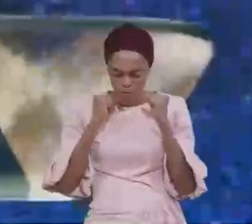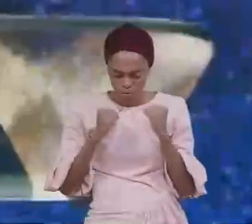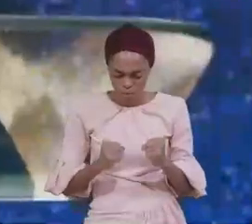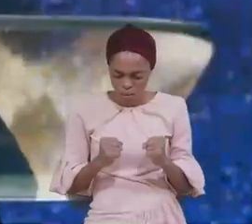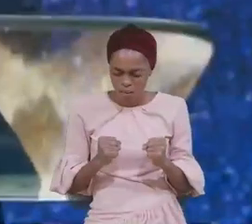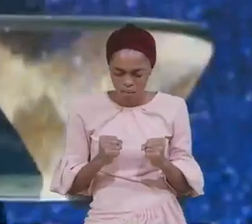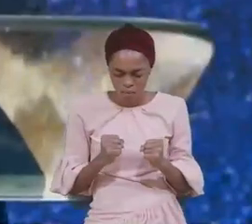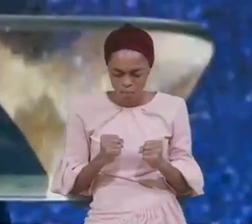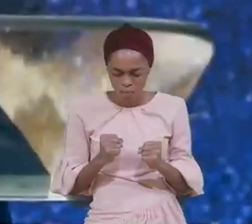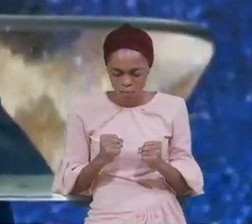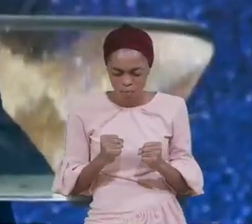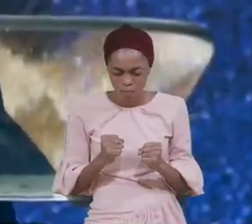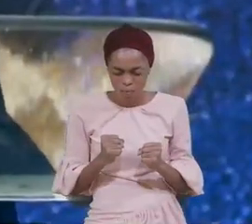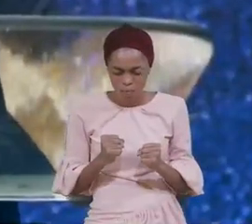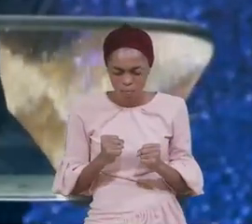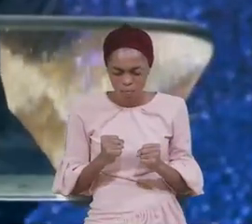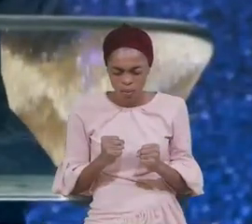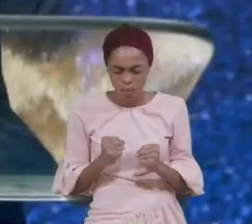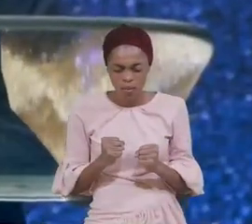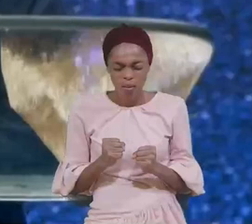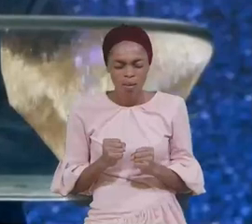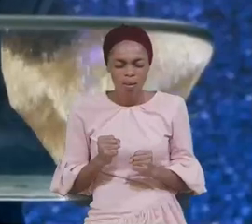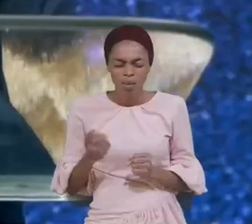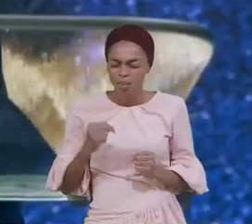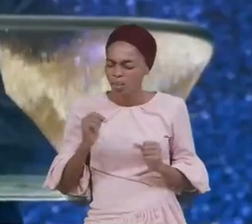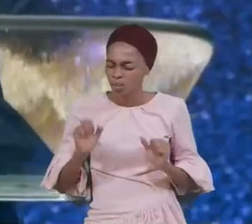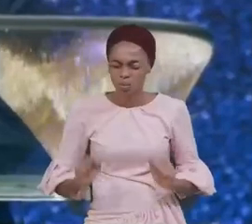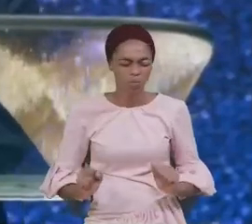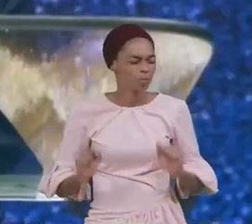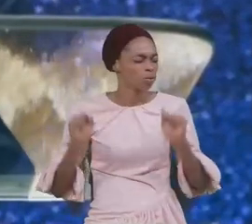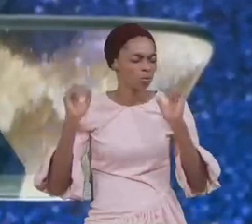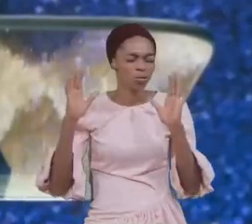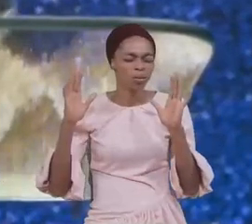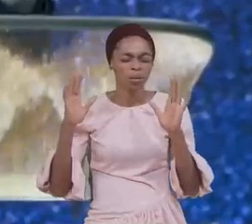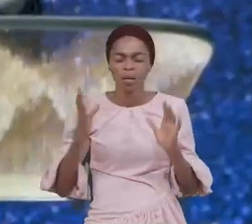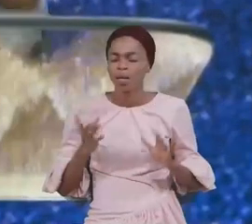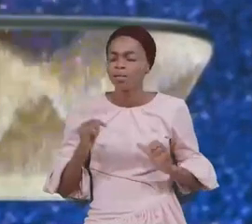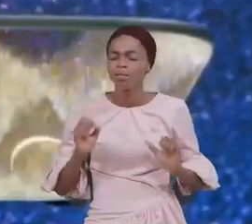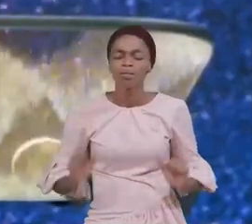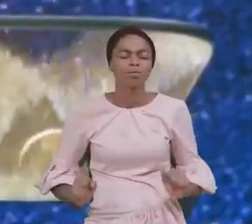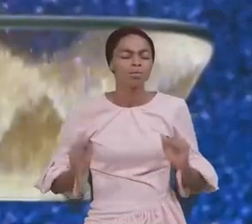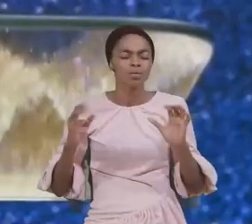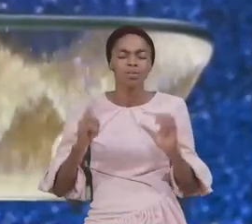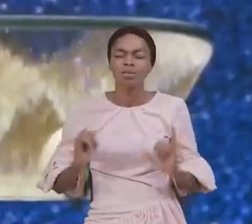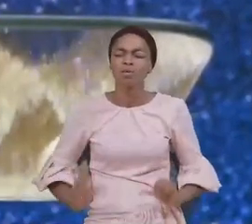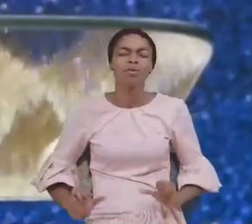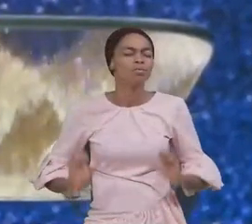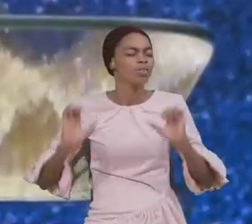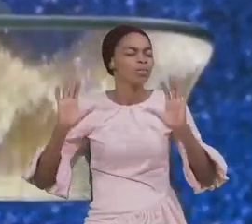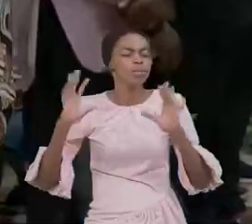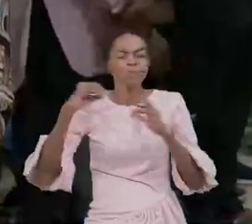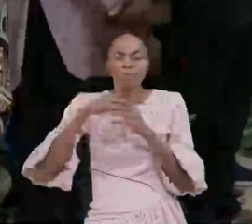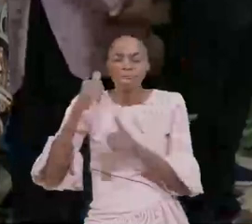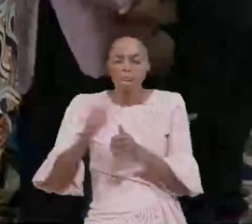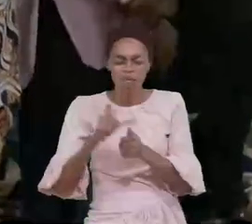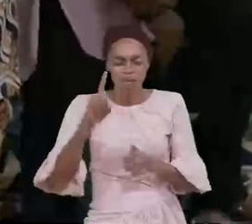force, la dévotion, la consécration, l'engagement dans la vie de chacun de